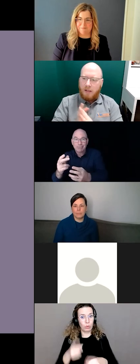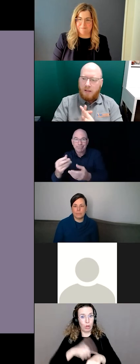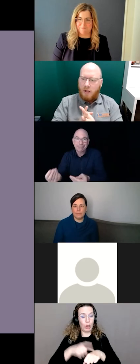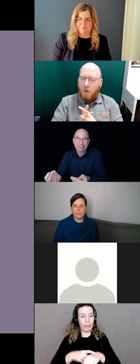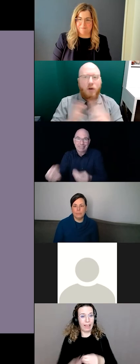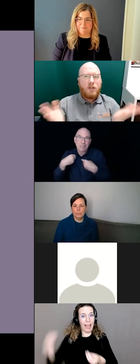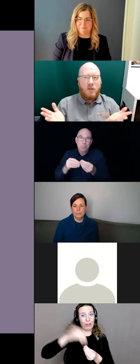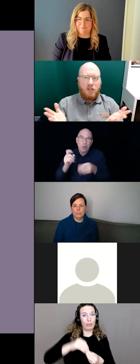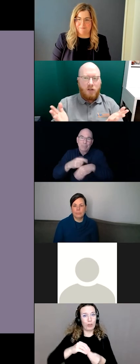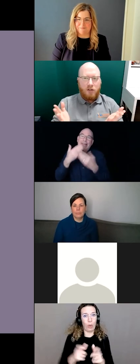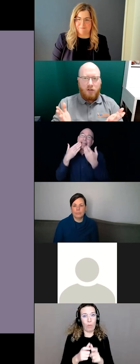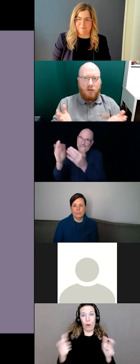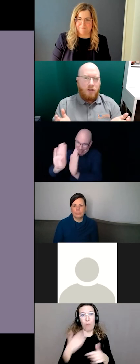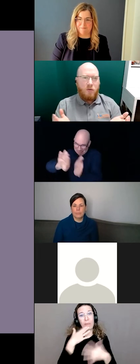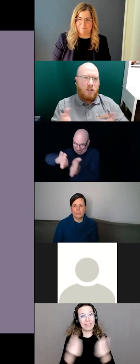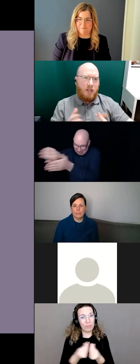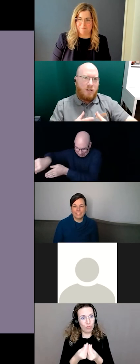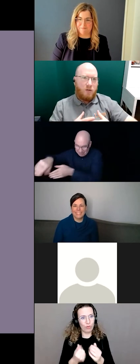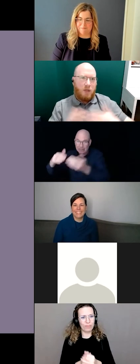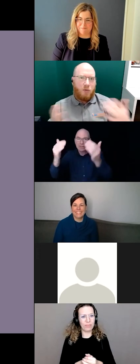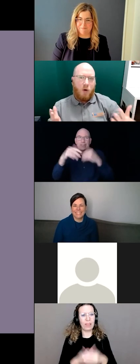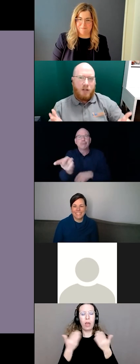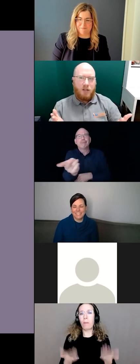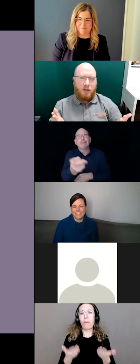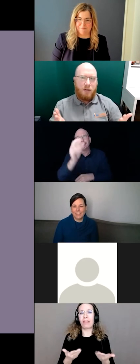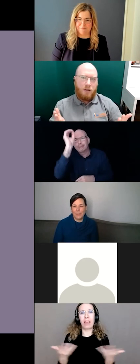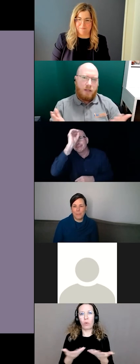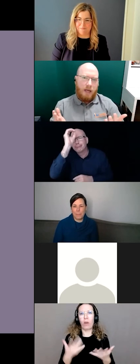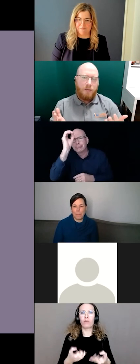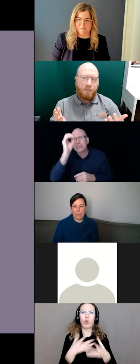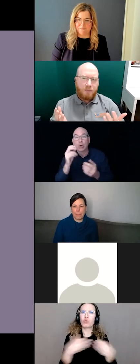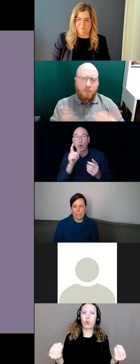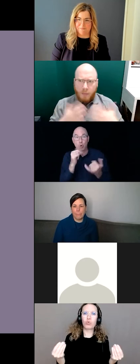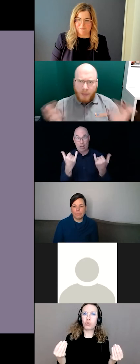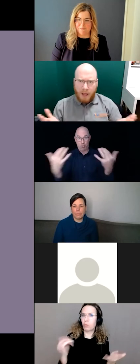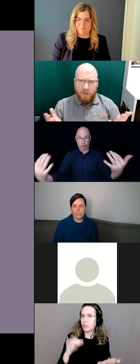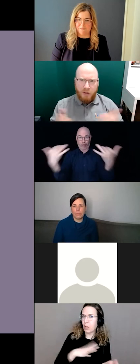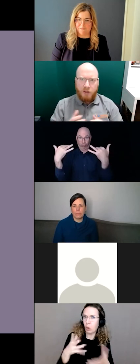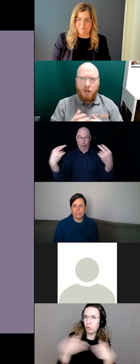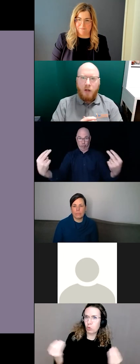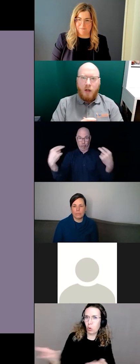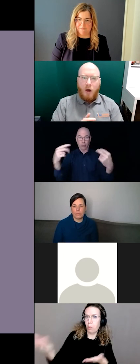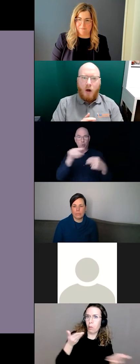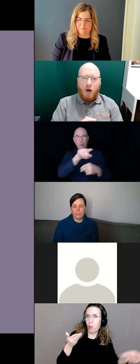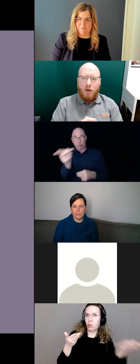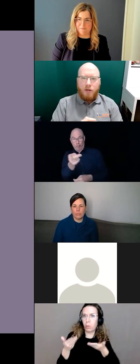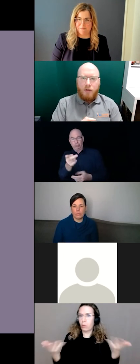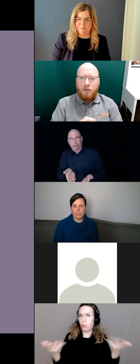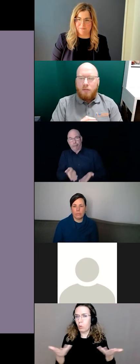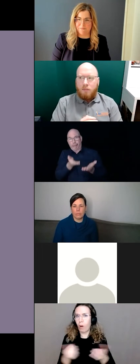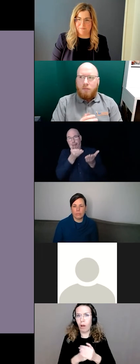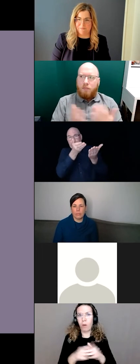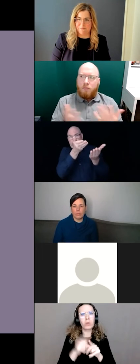ce que j'aimerais aller maintenant, c'est une des solutions que vous avez proposées et dans le futur,